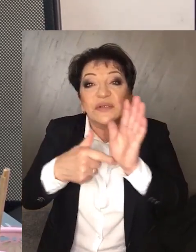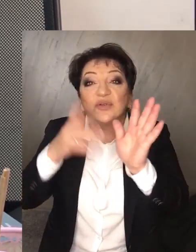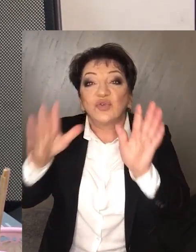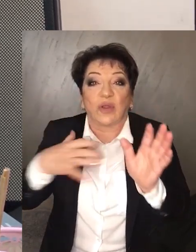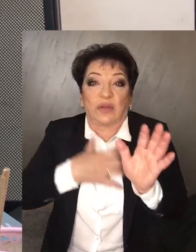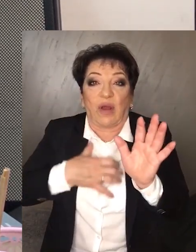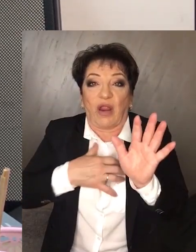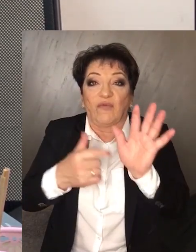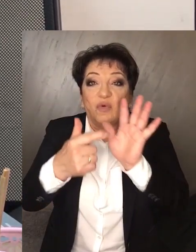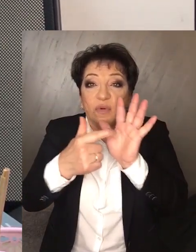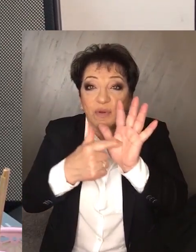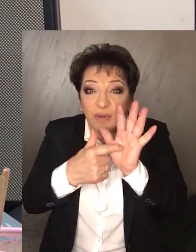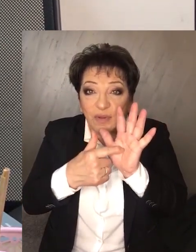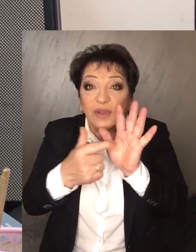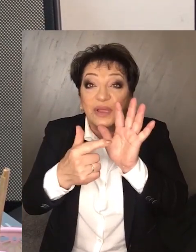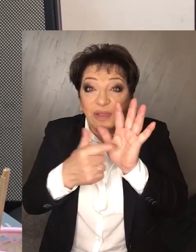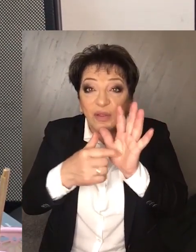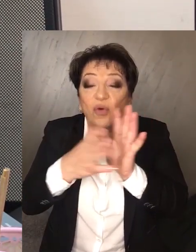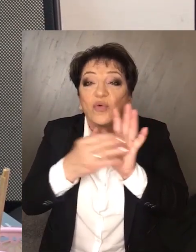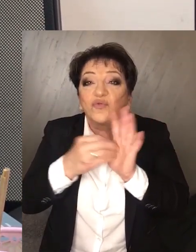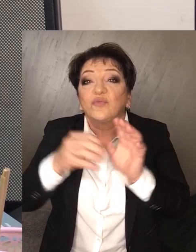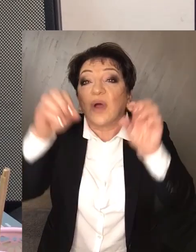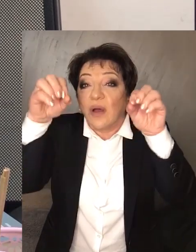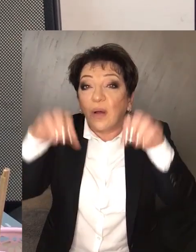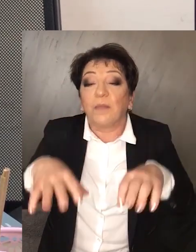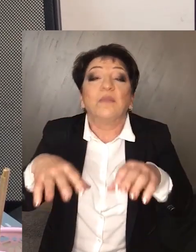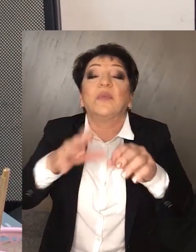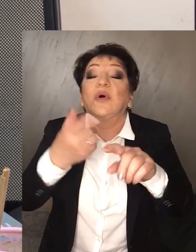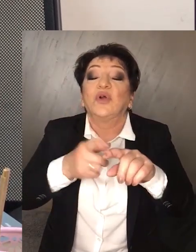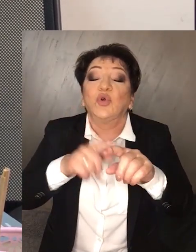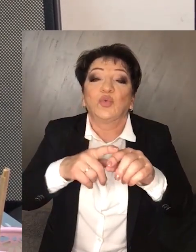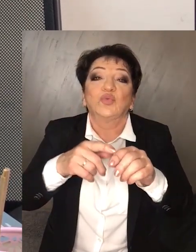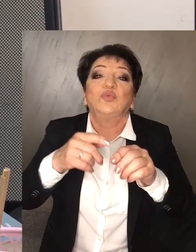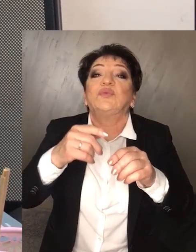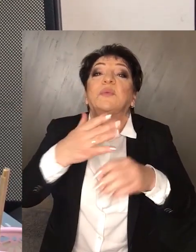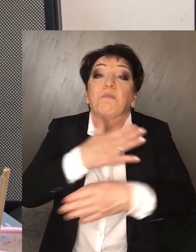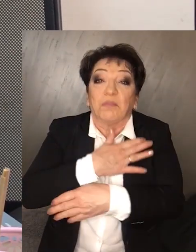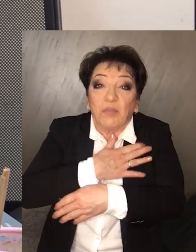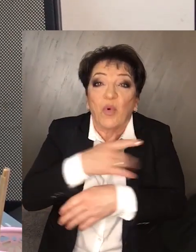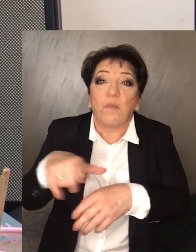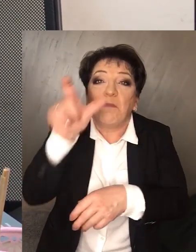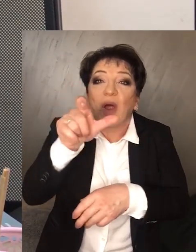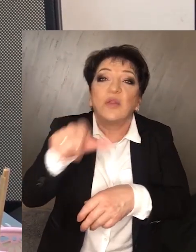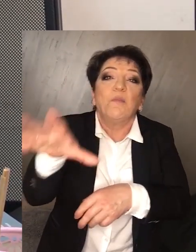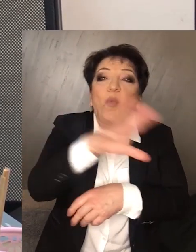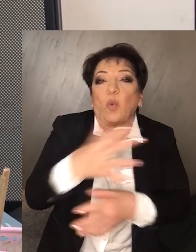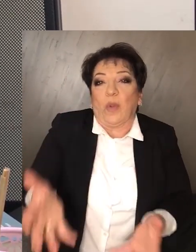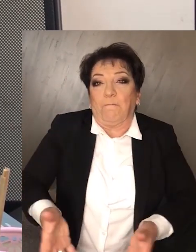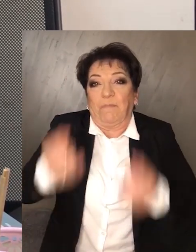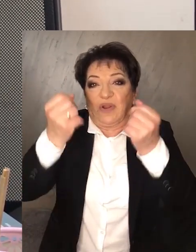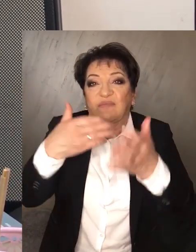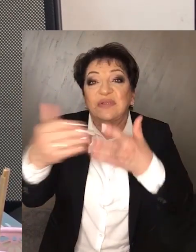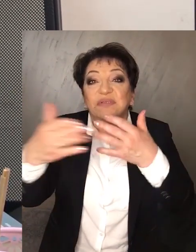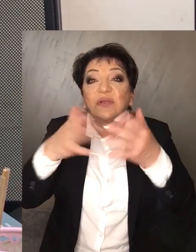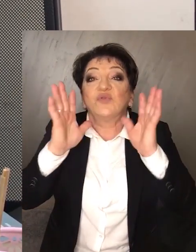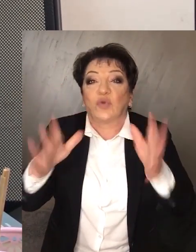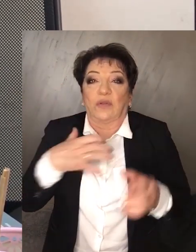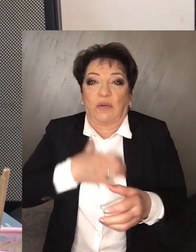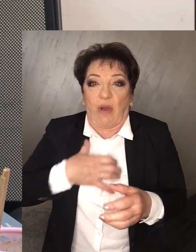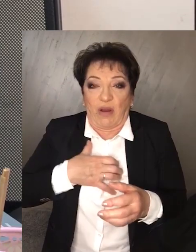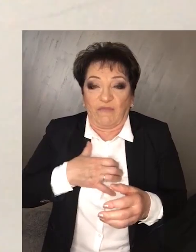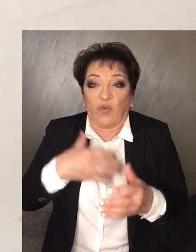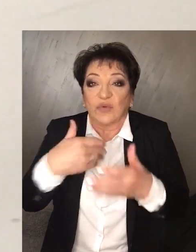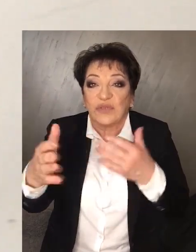բոլորս, այս Հիսուս ժեստն է։ Երբ որ այս ձեռքի ամենակենտրոնը պատահական էր, պատահական չէ որ Հիսուսին հենց